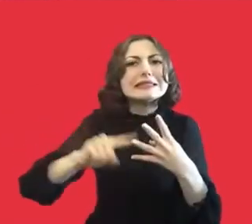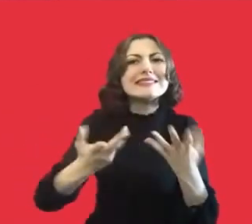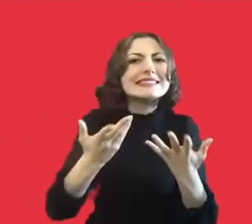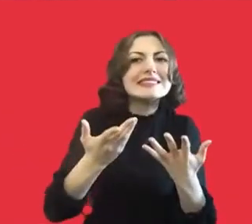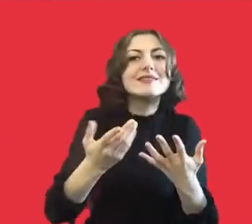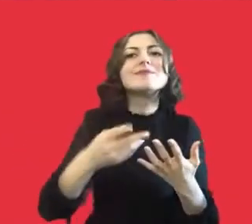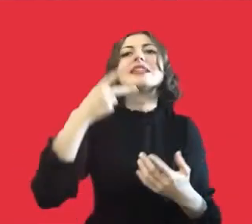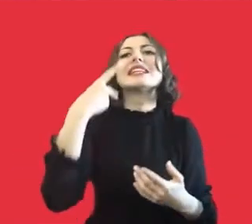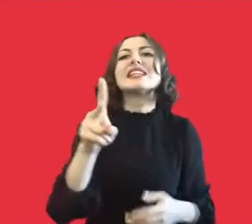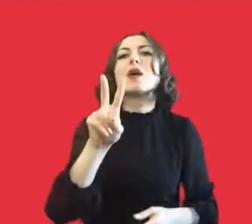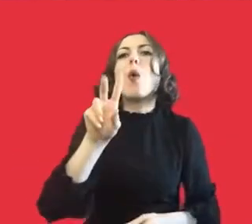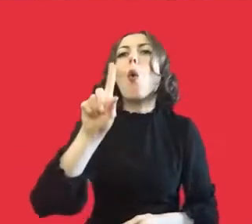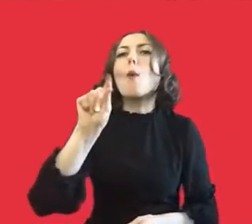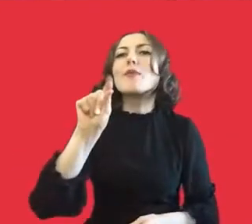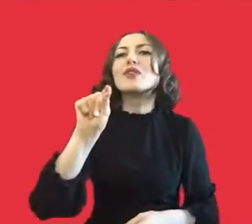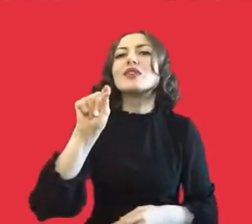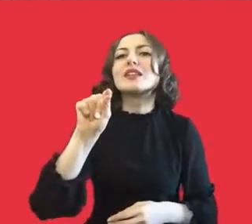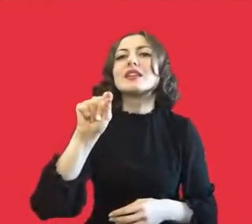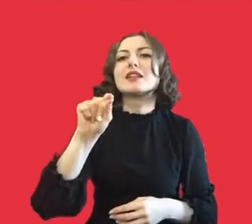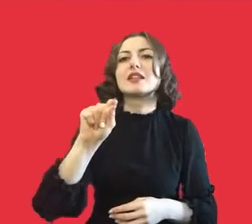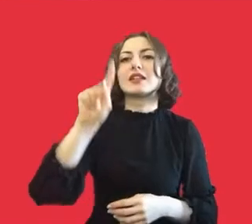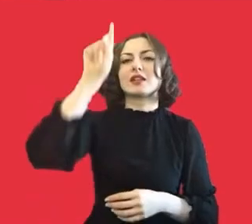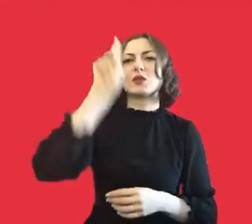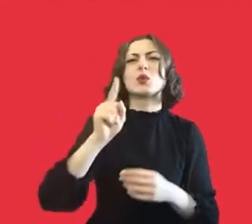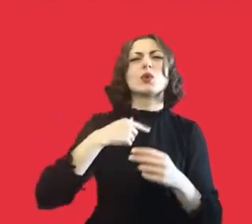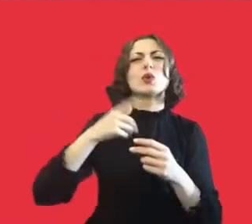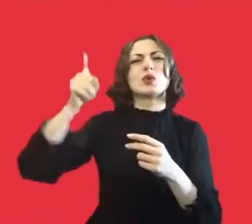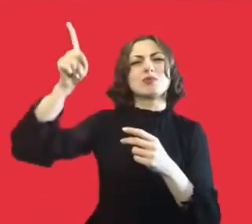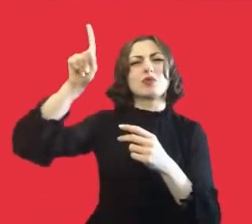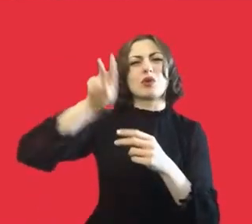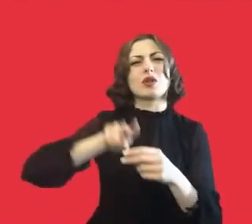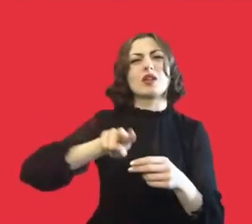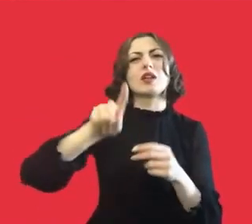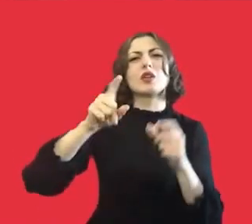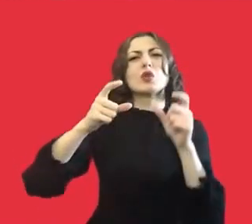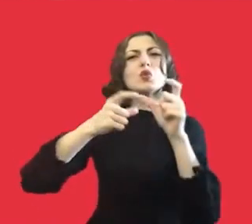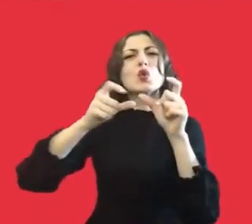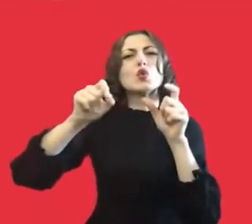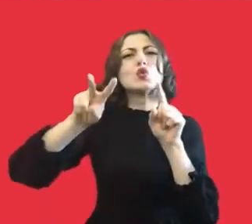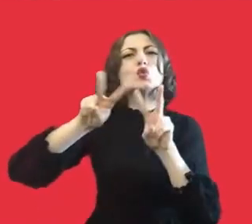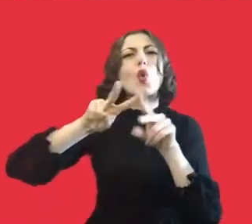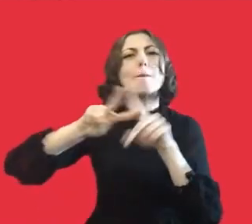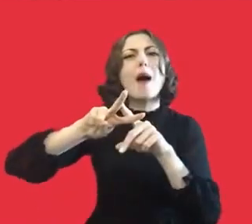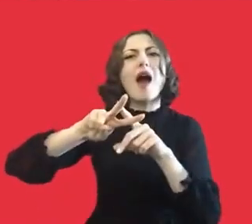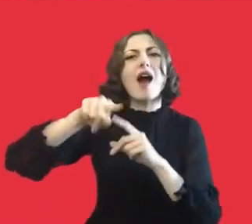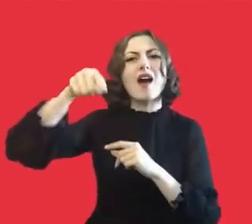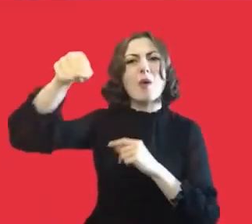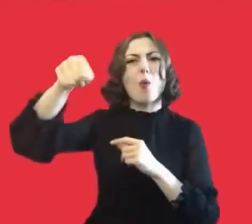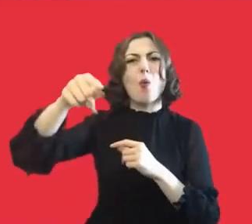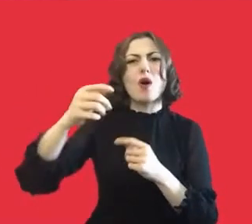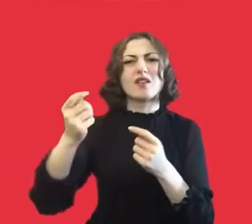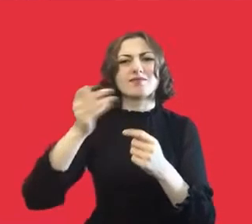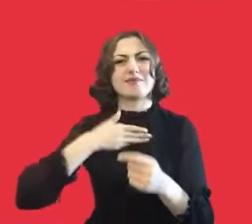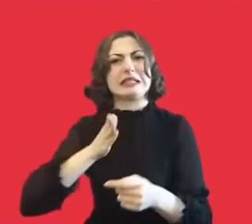2011 yılında yolum Somali ile kesişti. Somali'ye gittiğimde o zaman